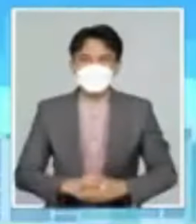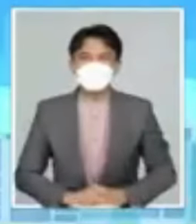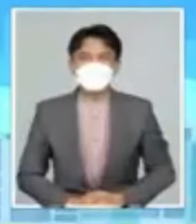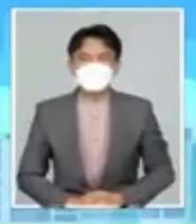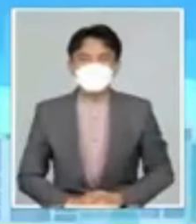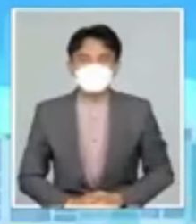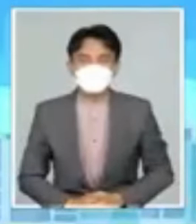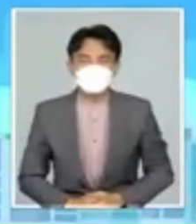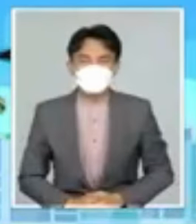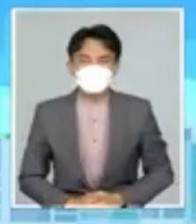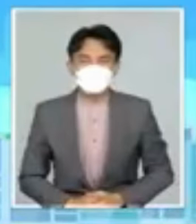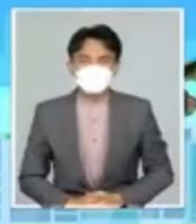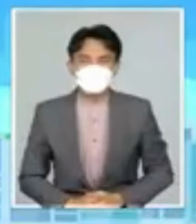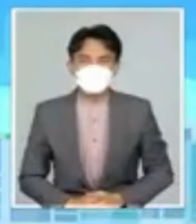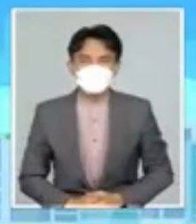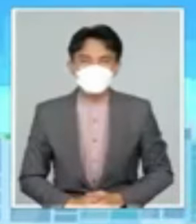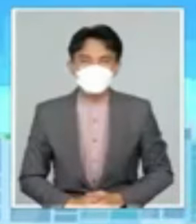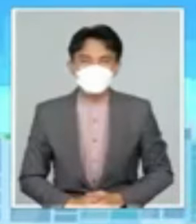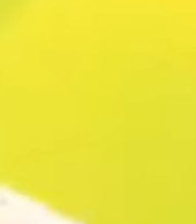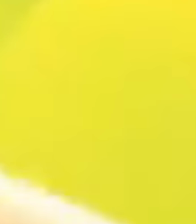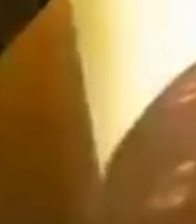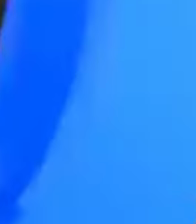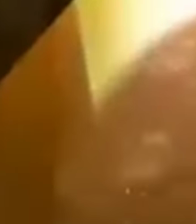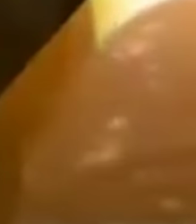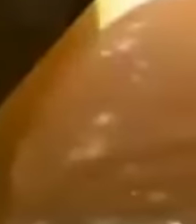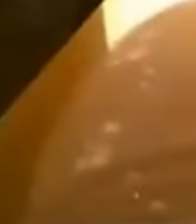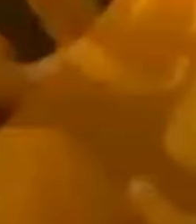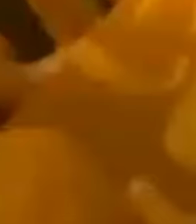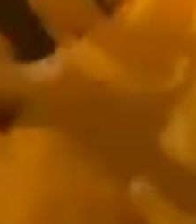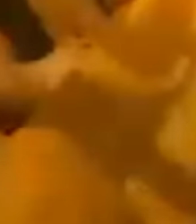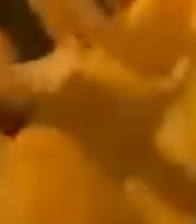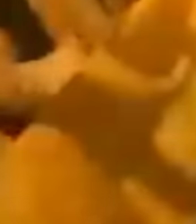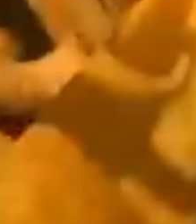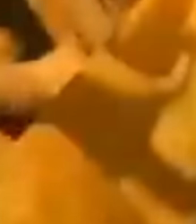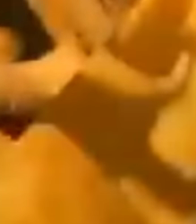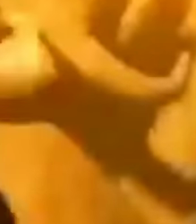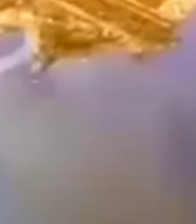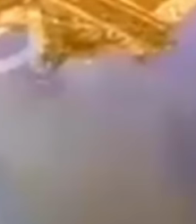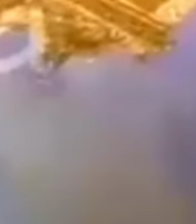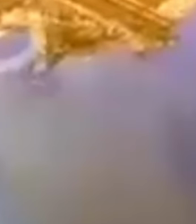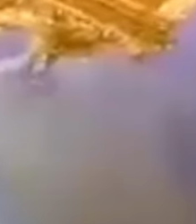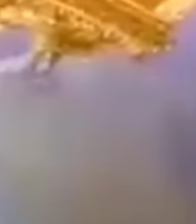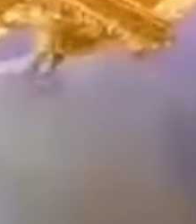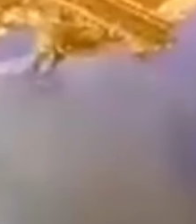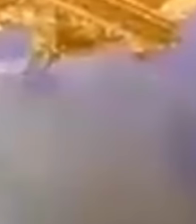เช้านี้ชินบอ